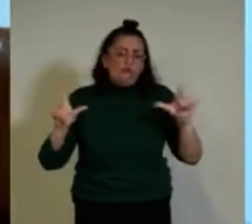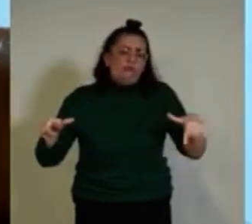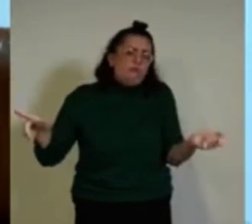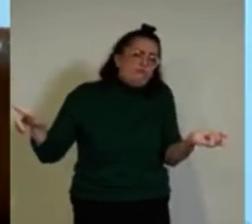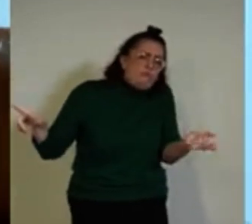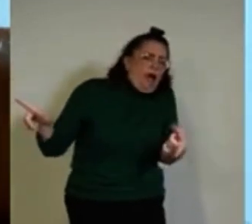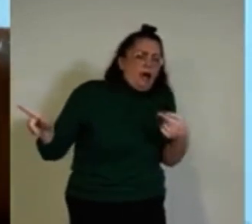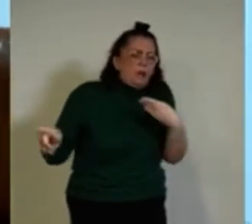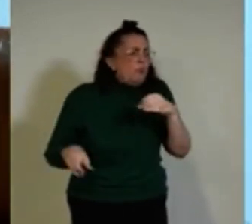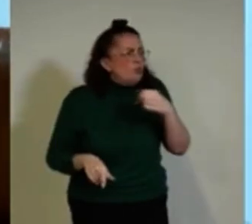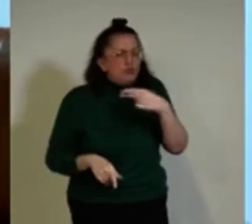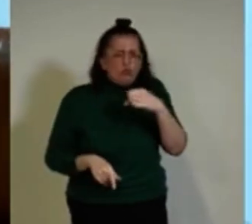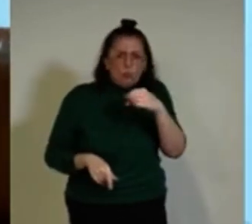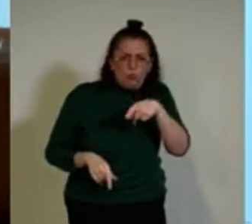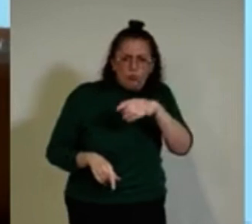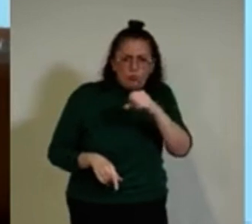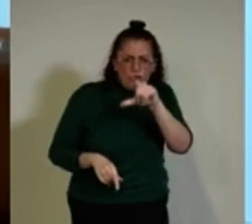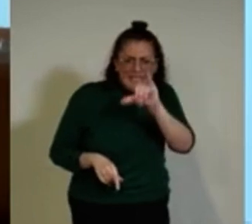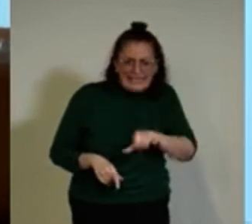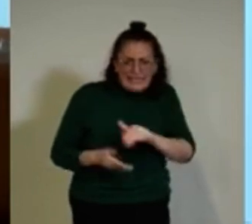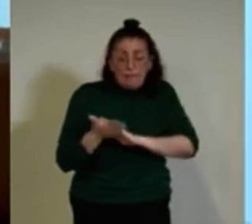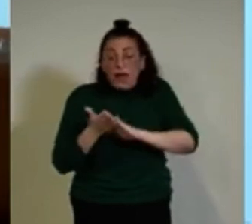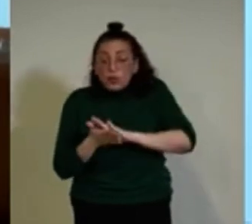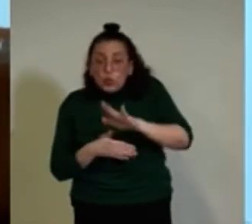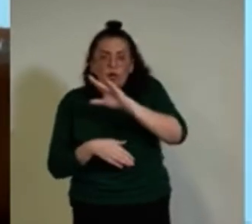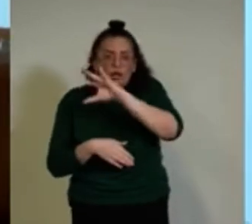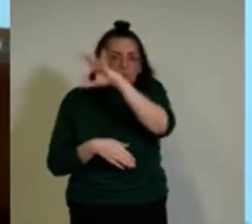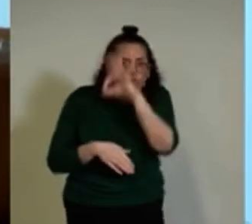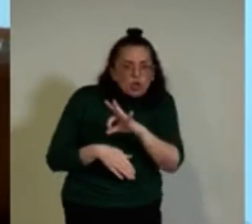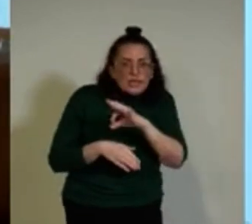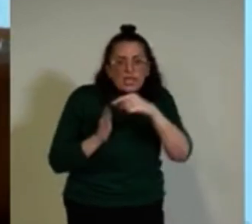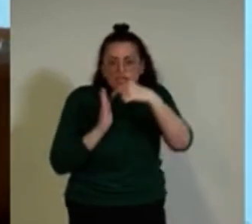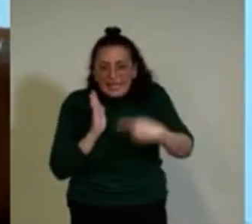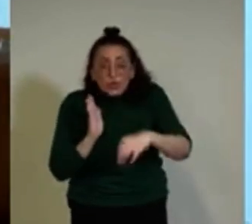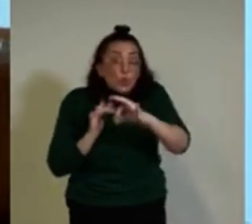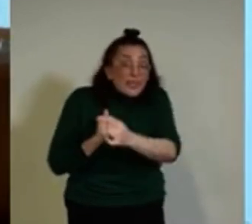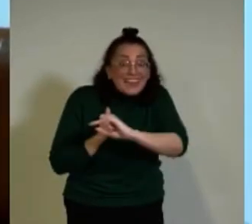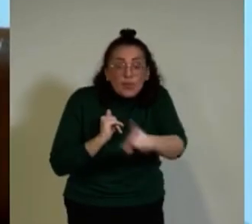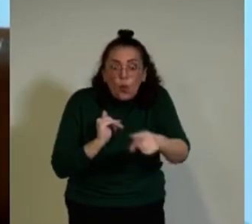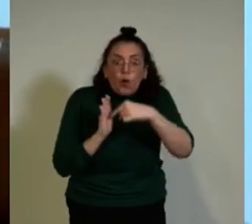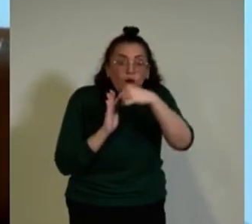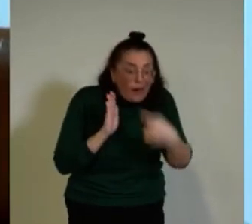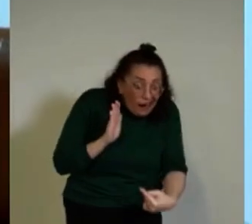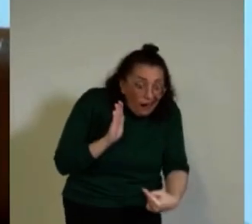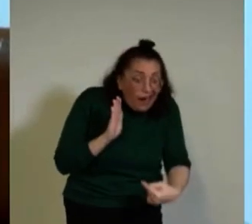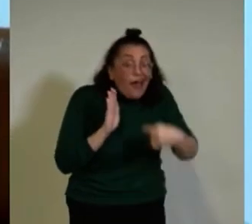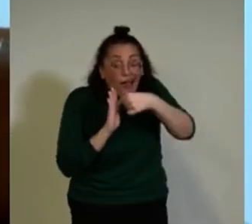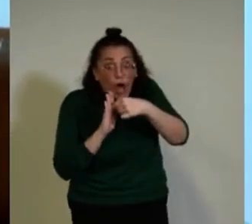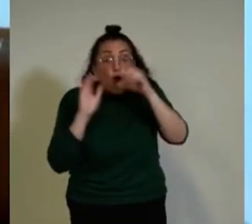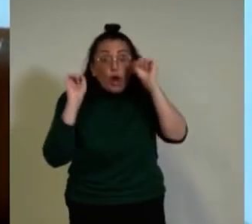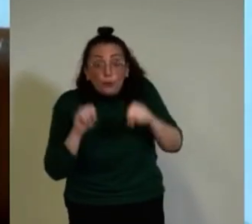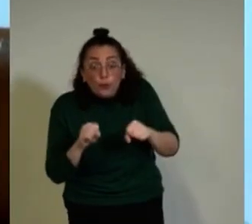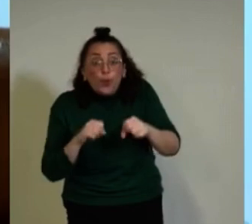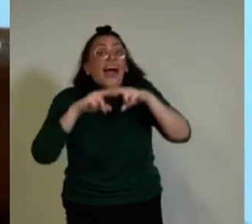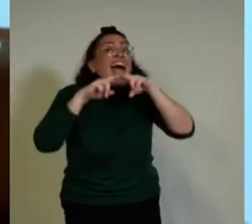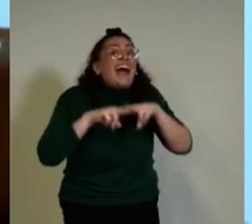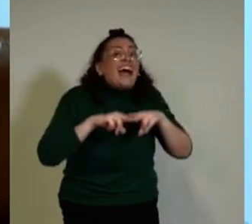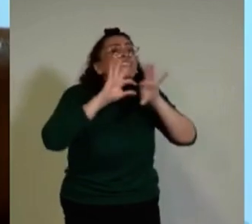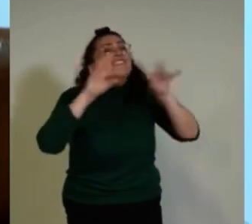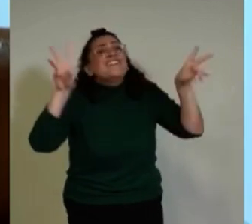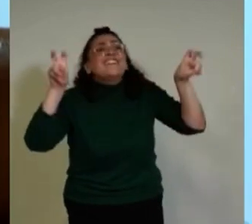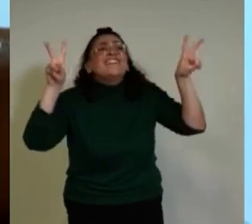termes, il y a des ratios, il y a dette, il n'y a pas dette, il y a capacité de désendettement, le reste n'existe pas. Alors, si vous voulez dire que